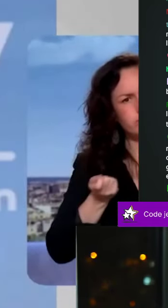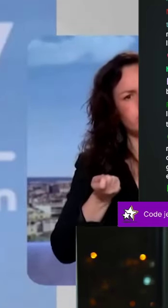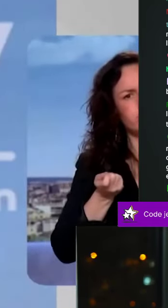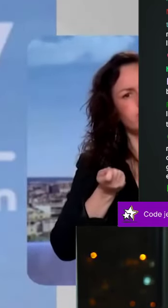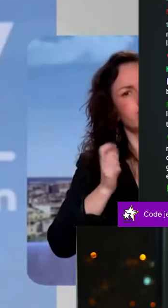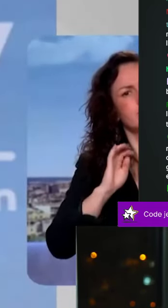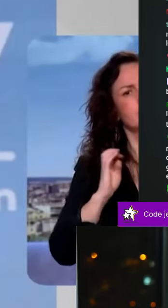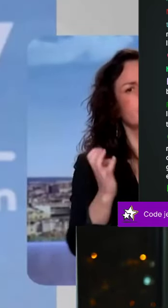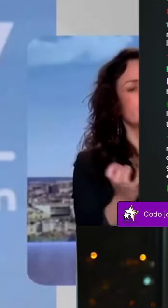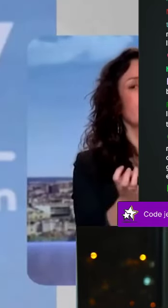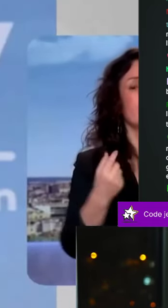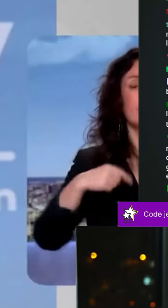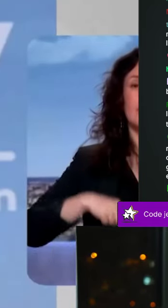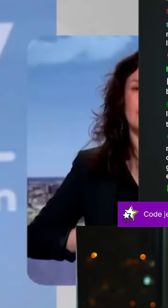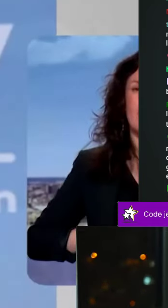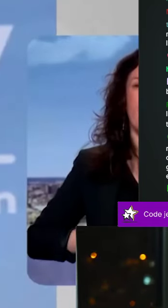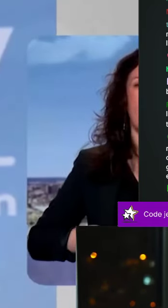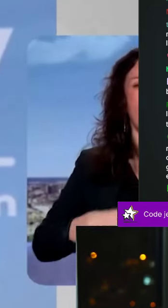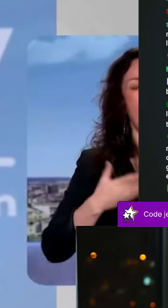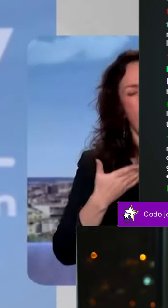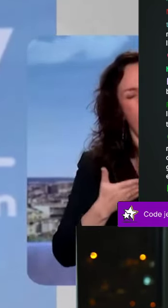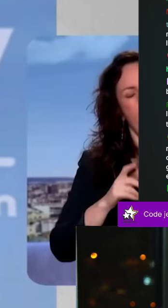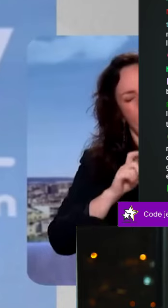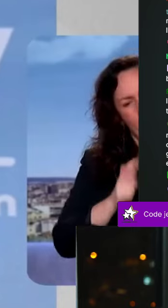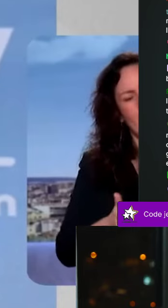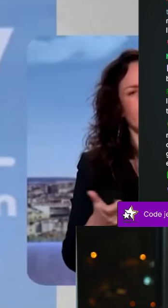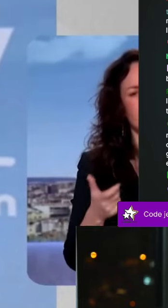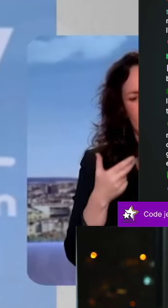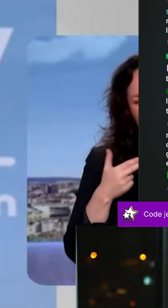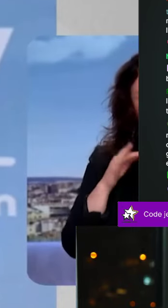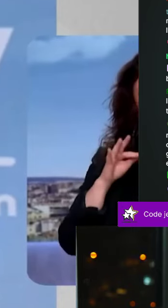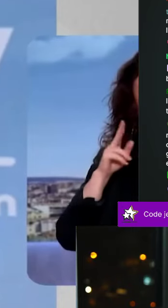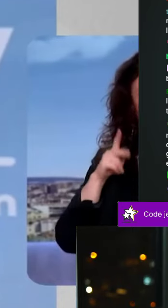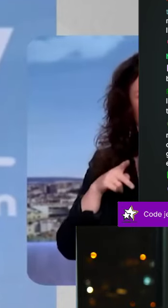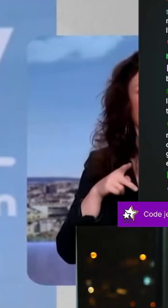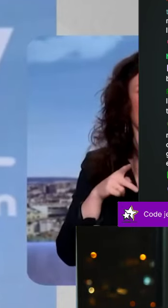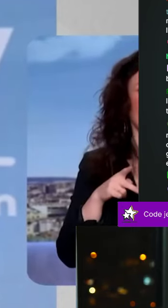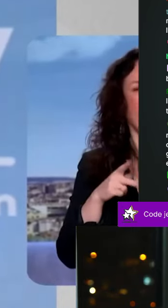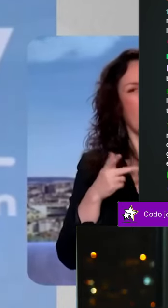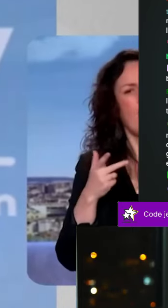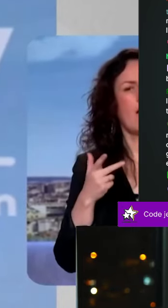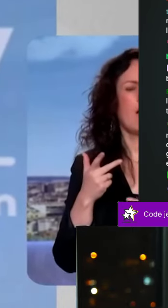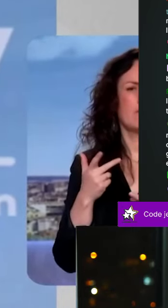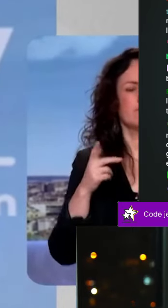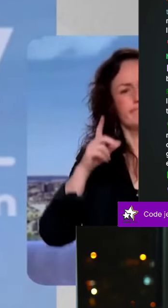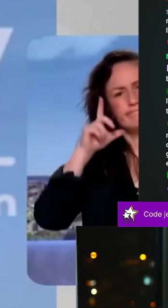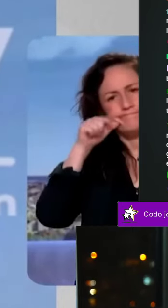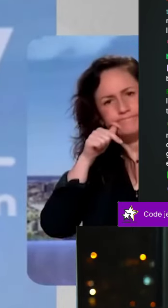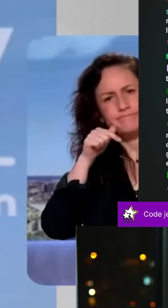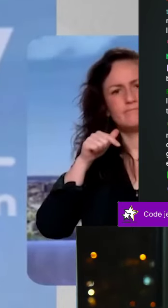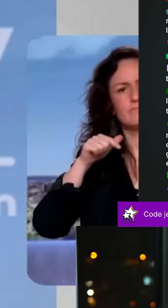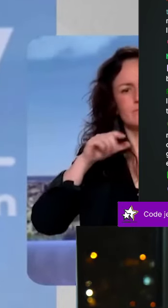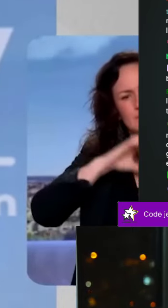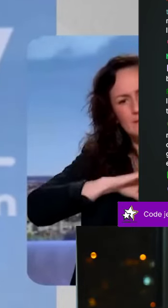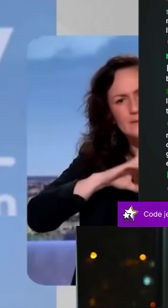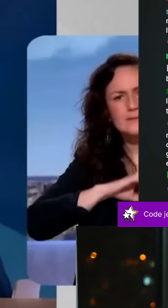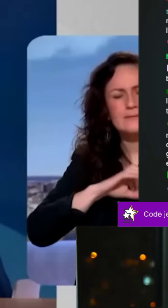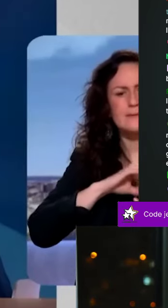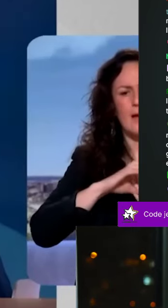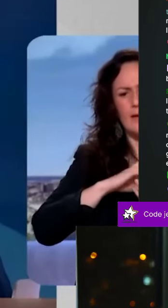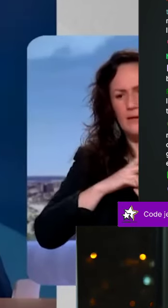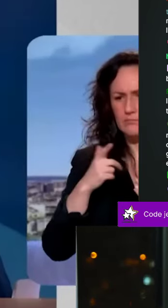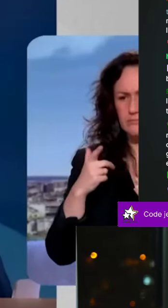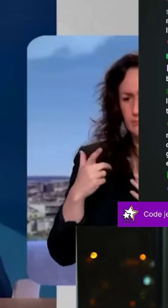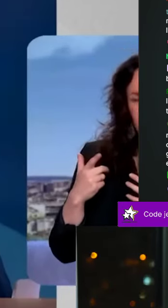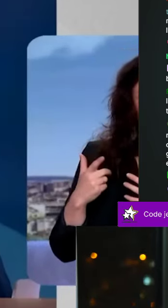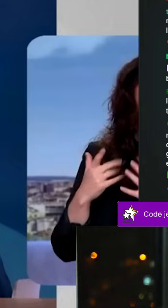du nouveau front populaire et alors le nouveau front populaire aura aurait cherché à aller gagner des majorités sur ces textes de